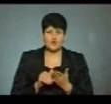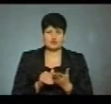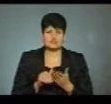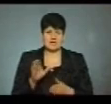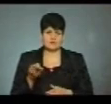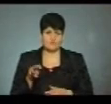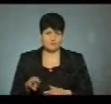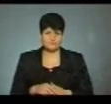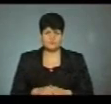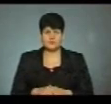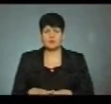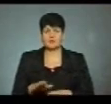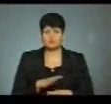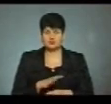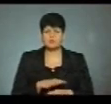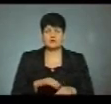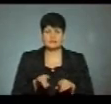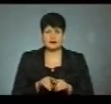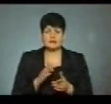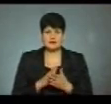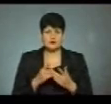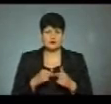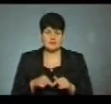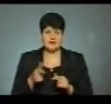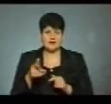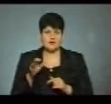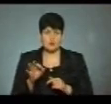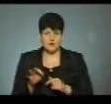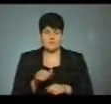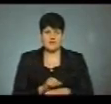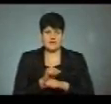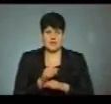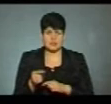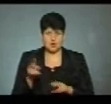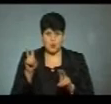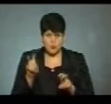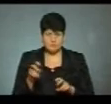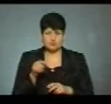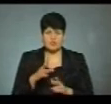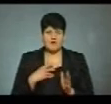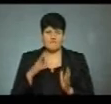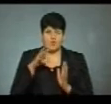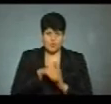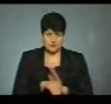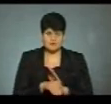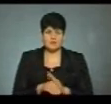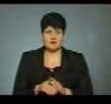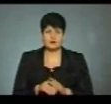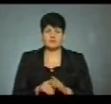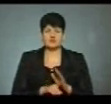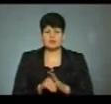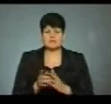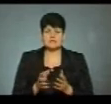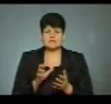волонтерством. Була така і є організація «ГО Майдан Тернопіль», тоді я в неї входив і почав